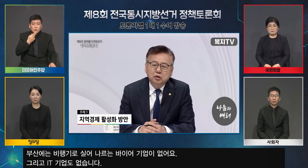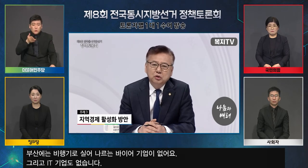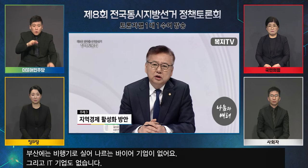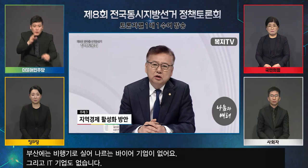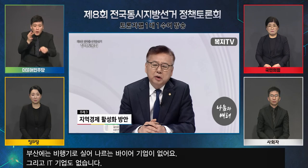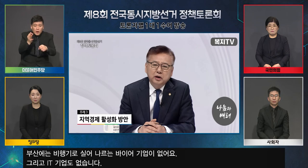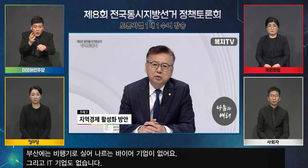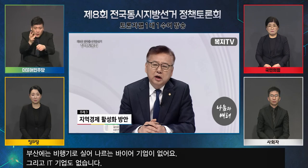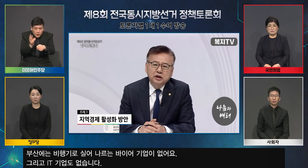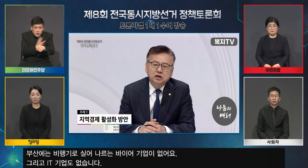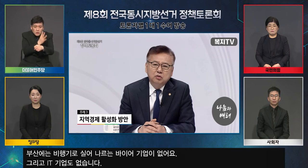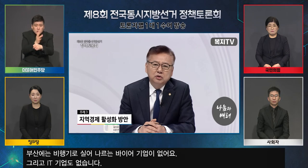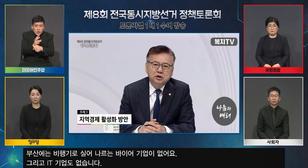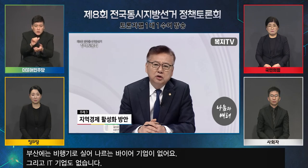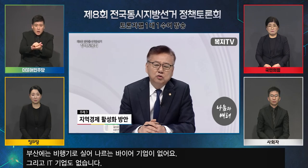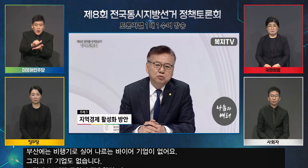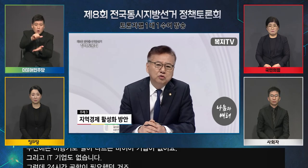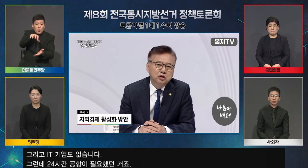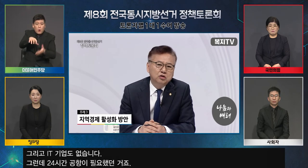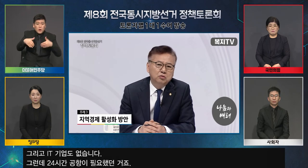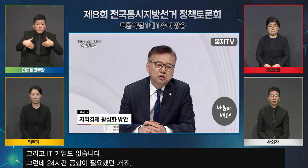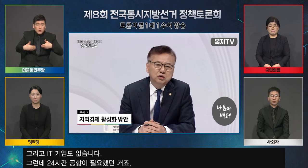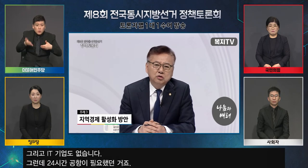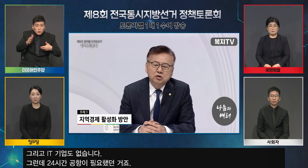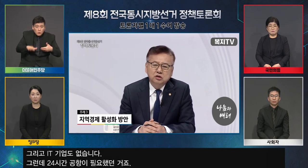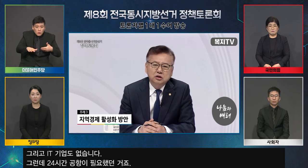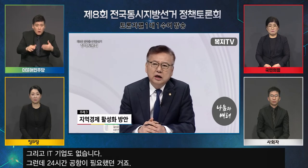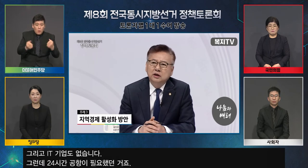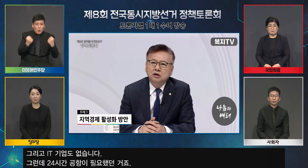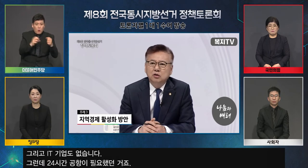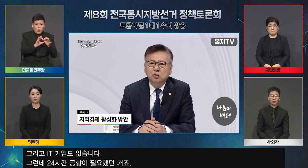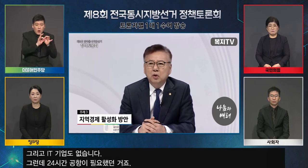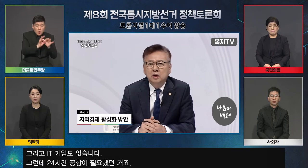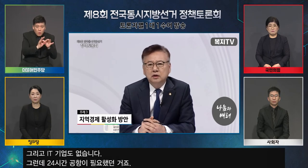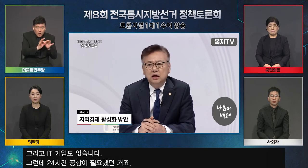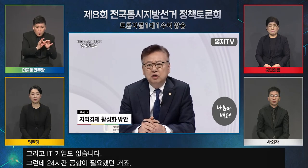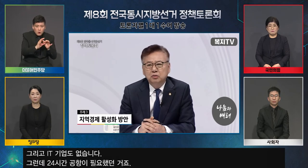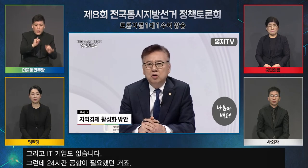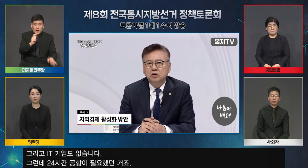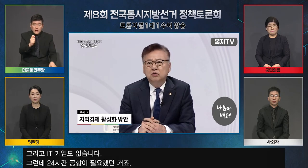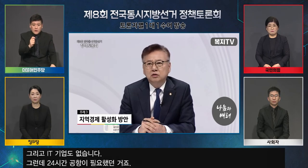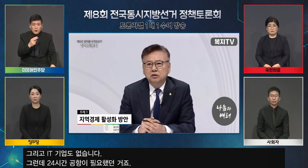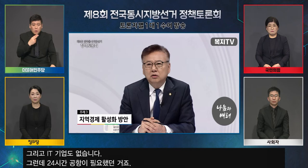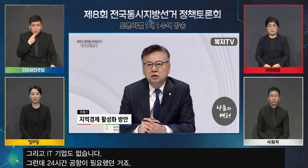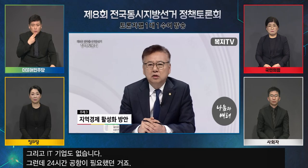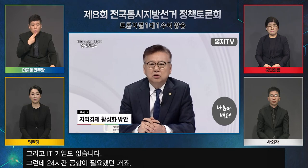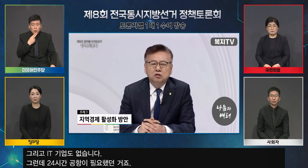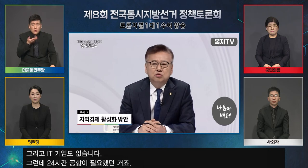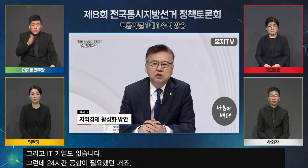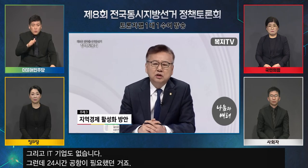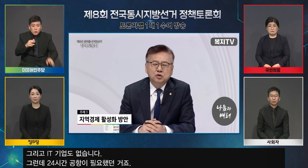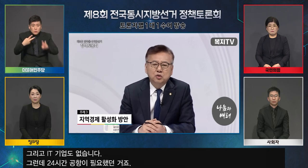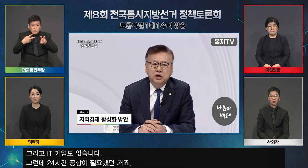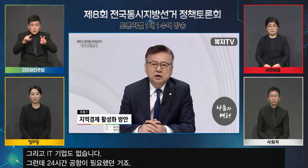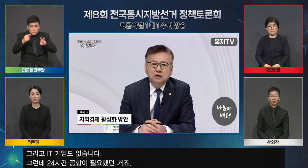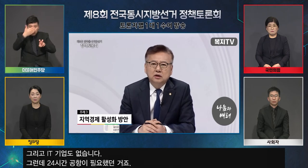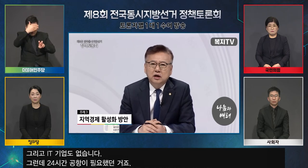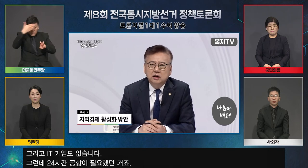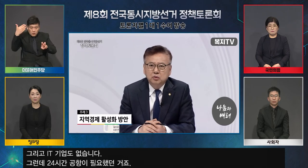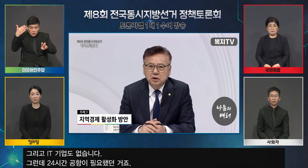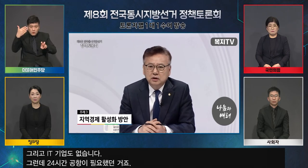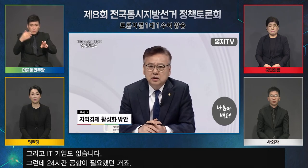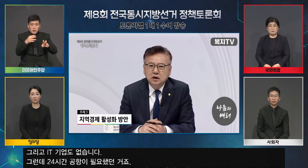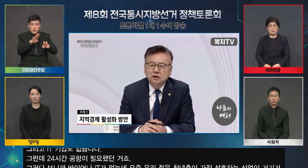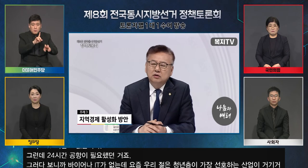그러다 보니까 바이오나 IT가 없는데 요즘 우리 젊은 청년층이 가장 선호하는 산업이 거기거든요. 그럼 부산 지역에